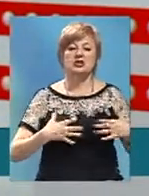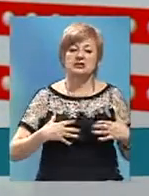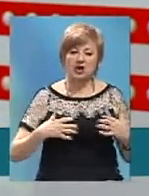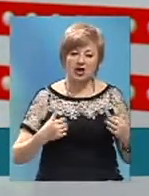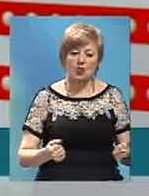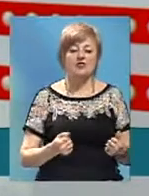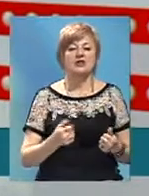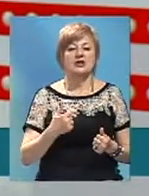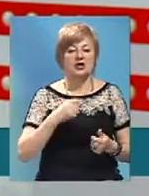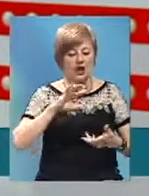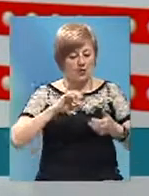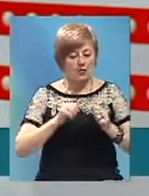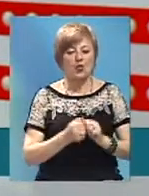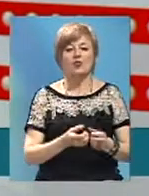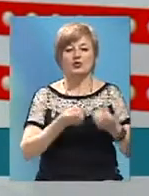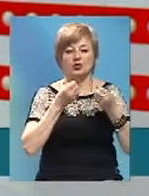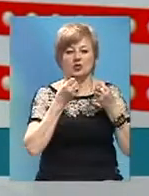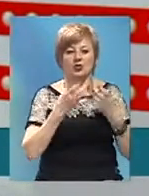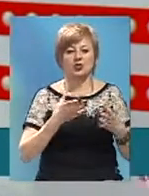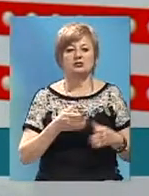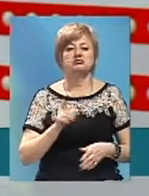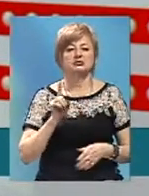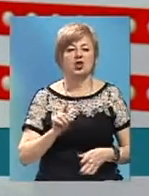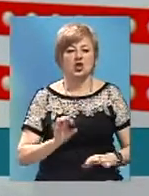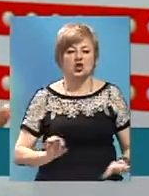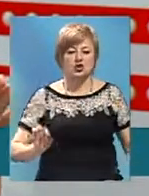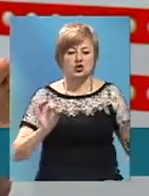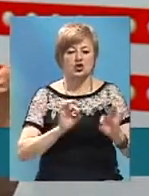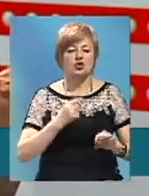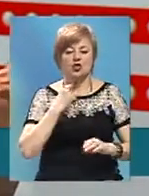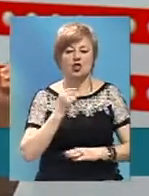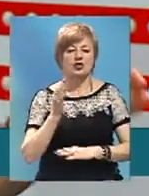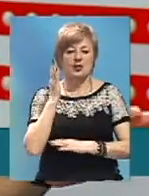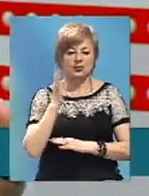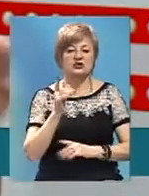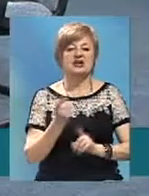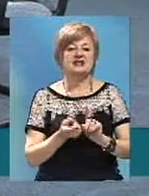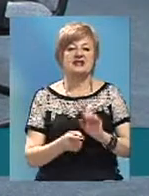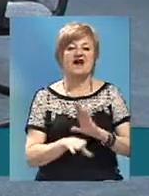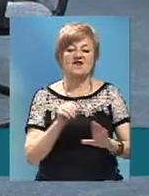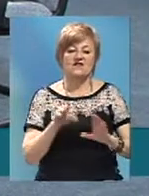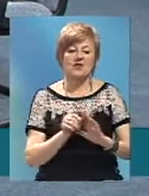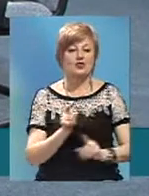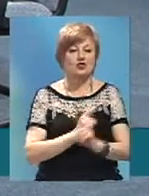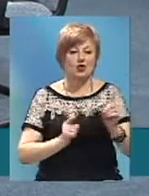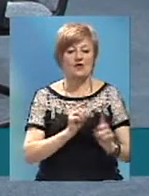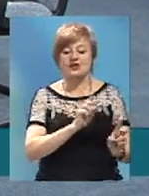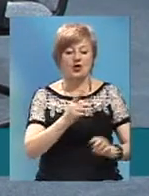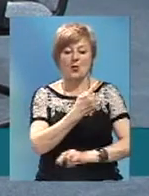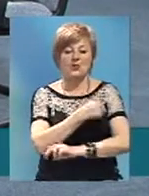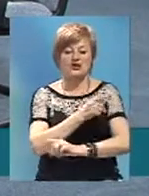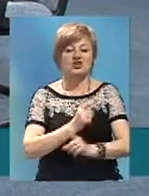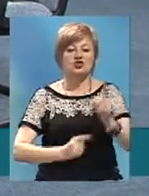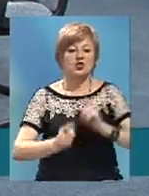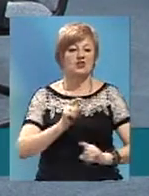добре пам'ятаю скепсис, який мені говорить, та ніколи не проголосують за виборчу реформу і ніякої медичної реформи